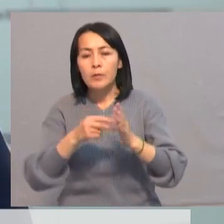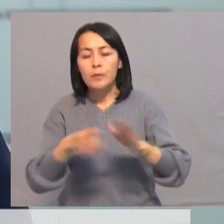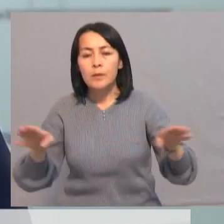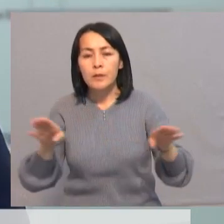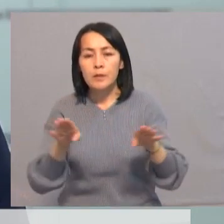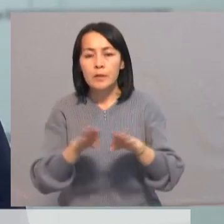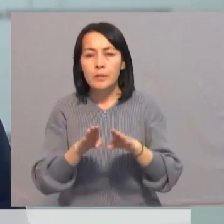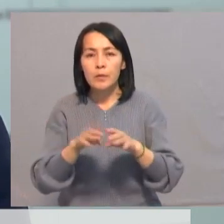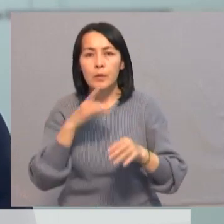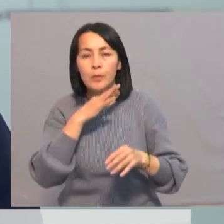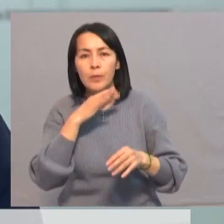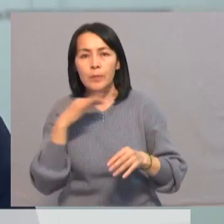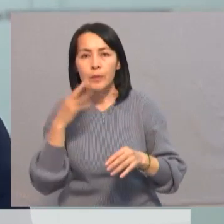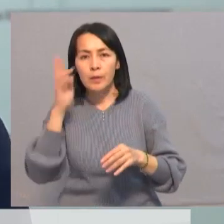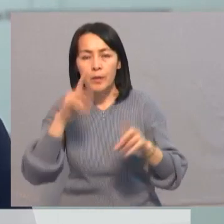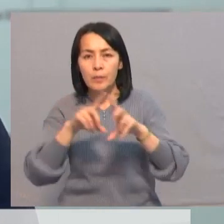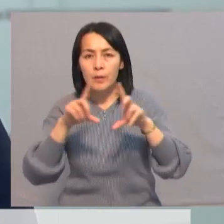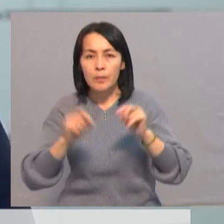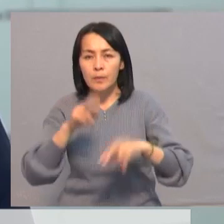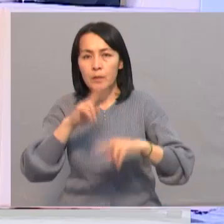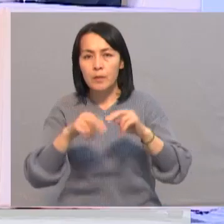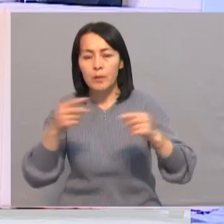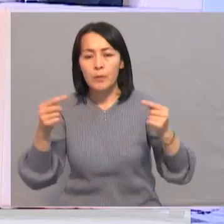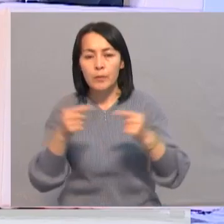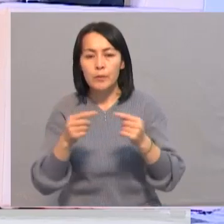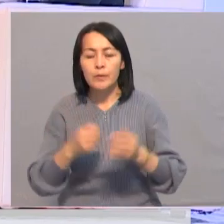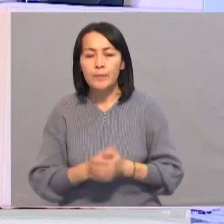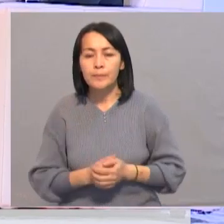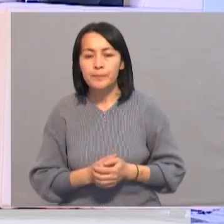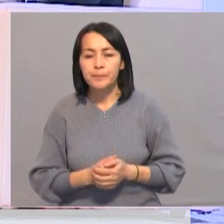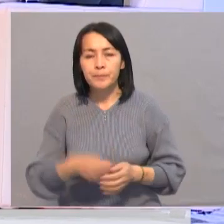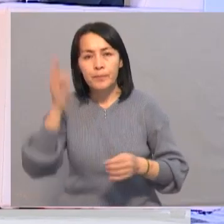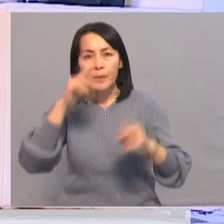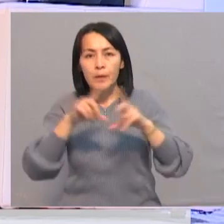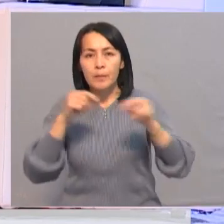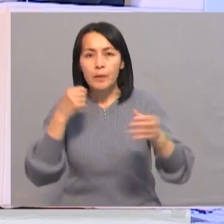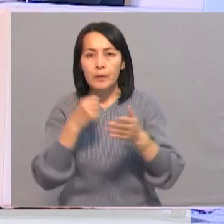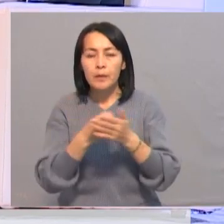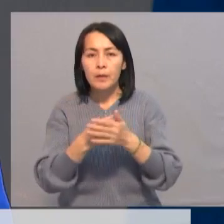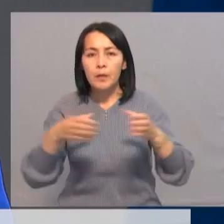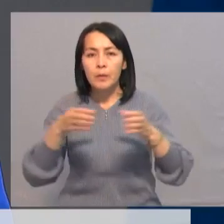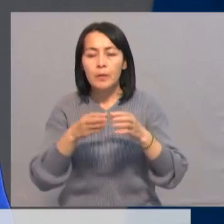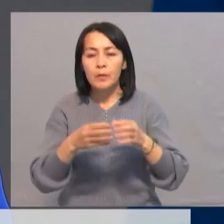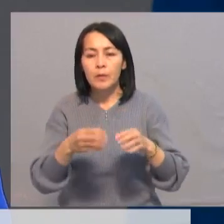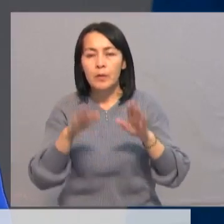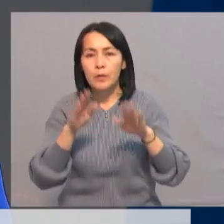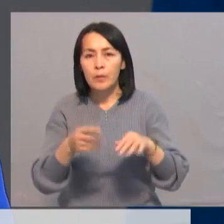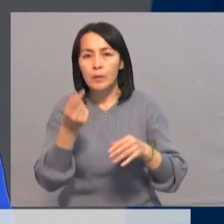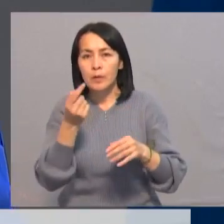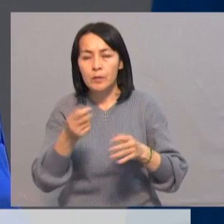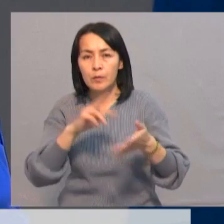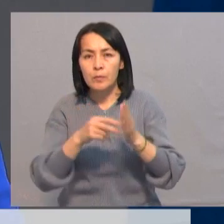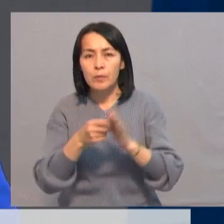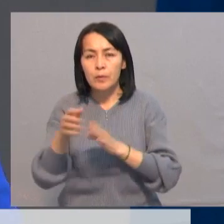шеңберінде көптеген мектептер салу көзделуде. Мектепке дейінгі ұйымдарда орын тапшылығы мәселесі жоспарлы